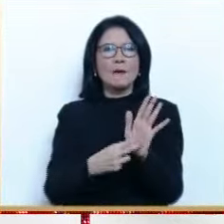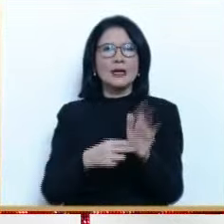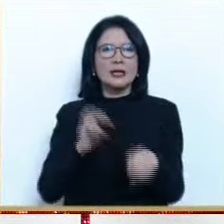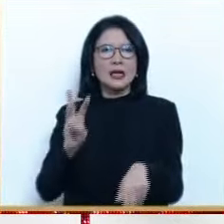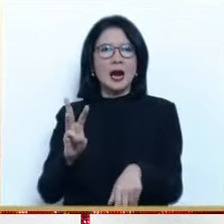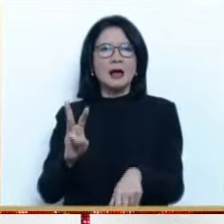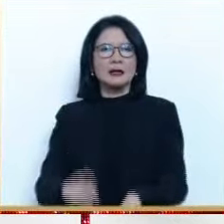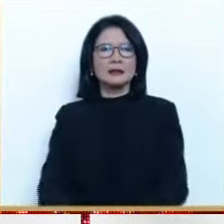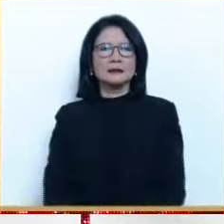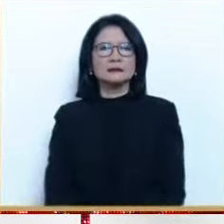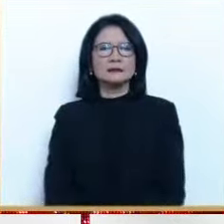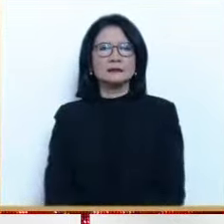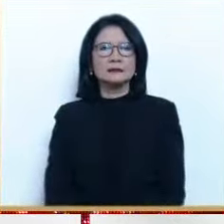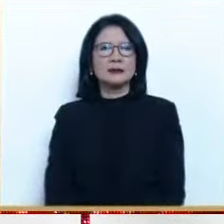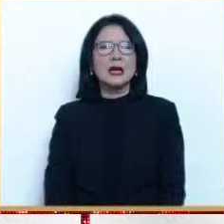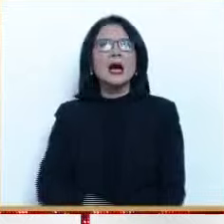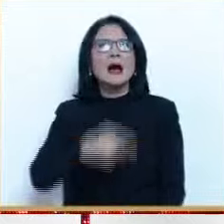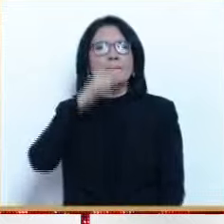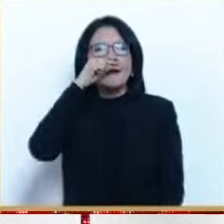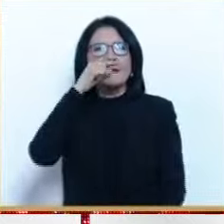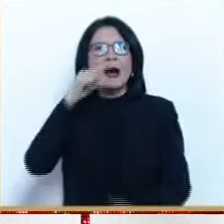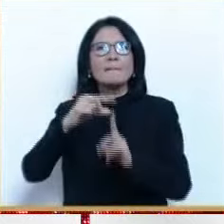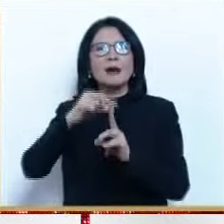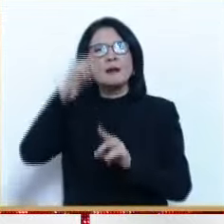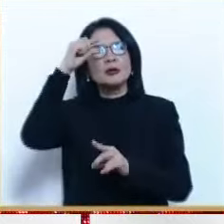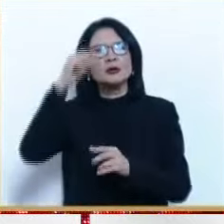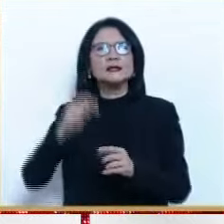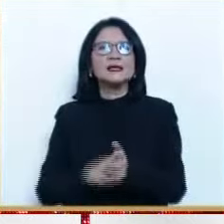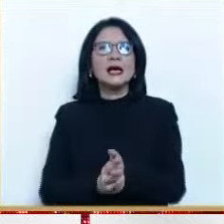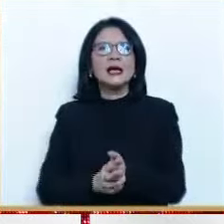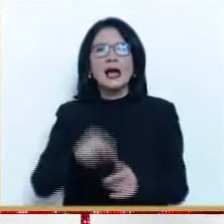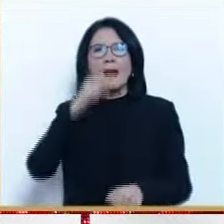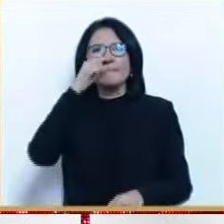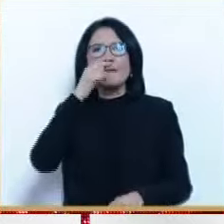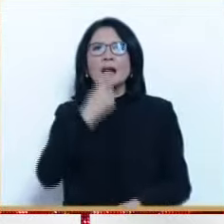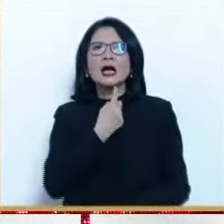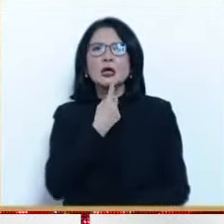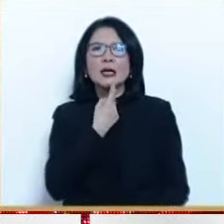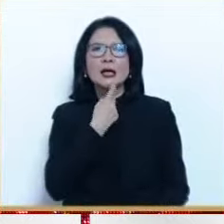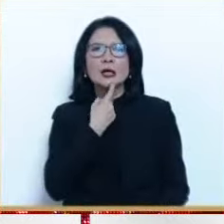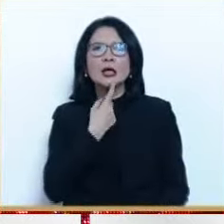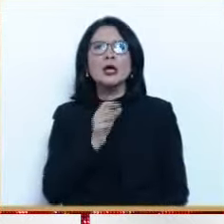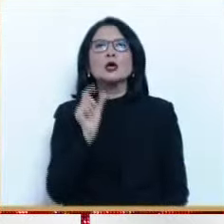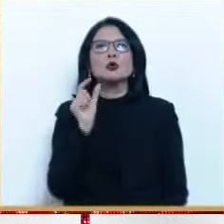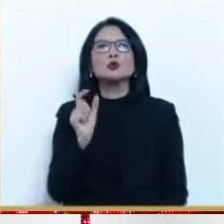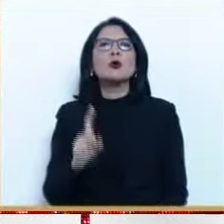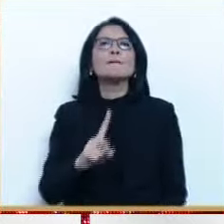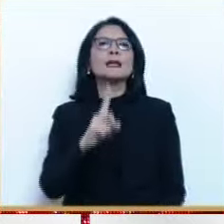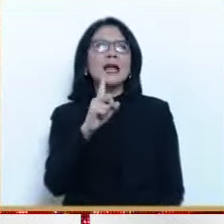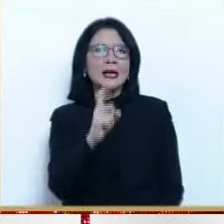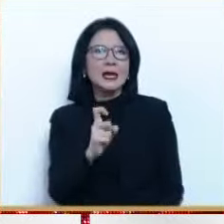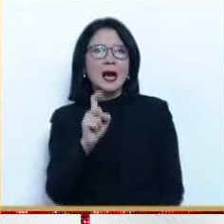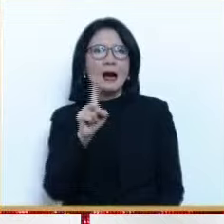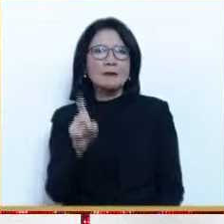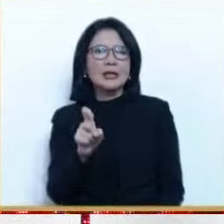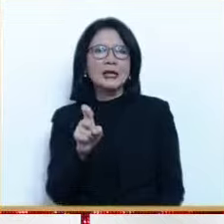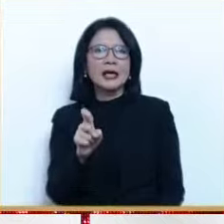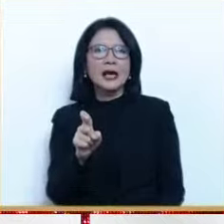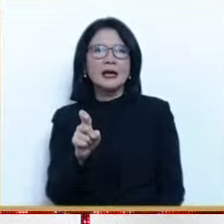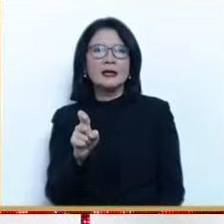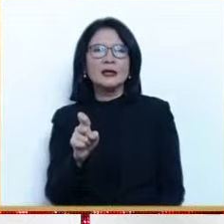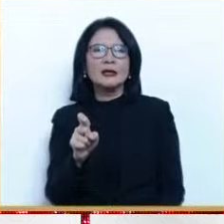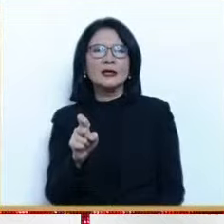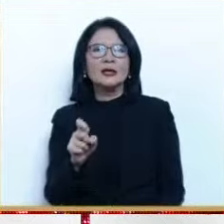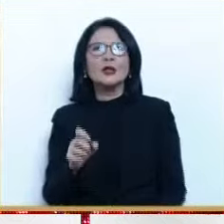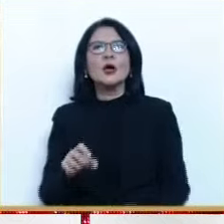3 Bapak Pramono Anung dan Bapak Rano Karno atau sidul untuk bertanya kepada pasangan calon